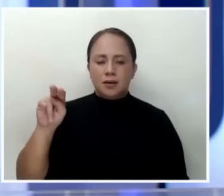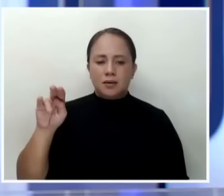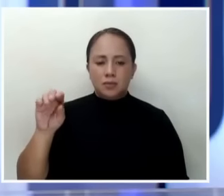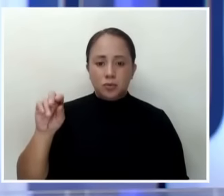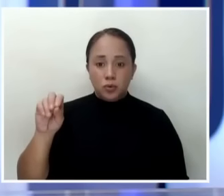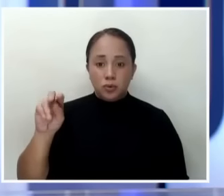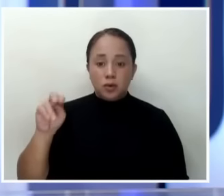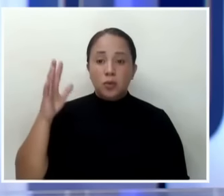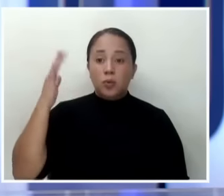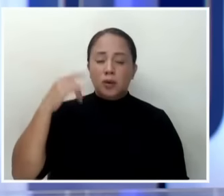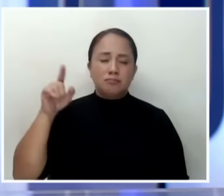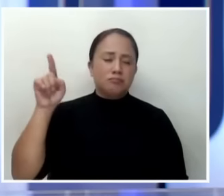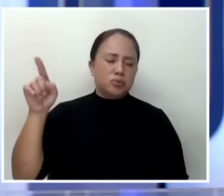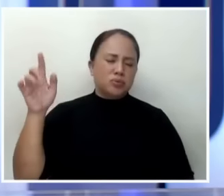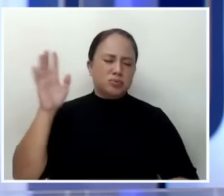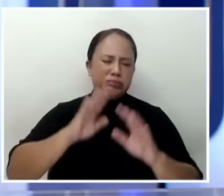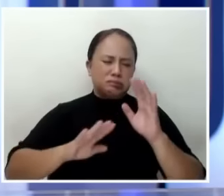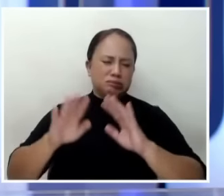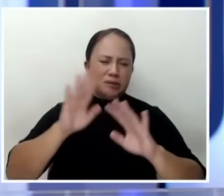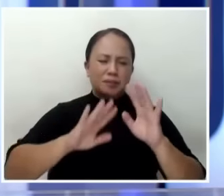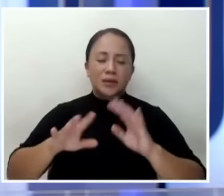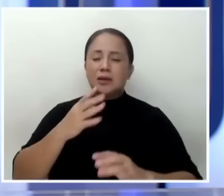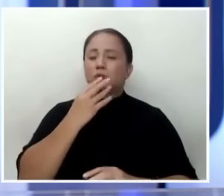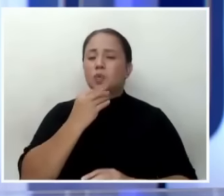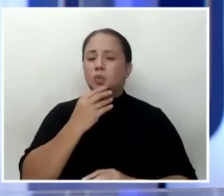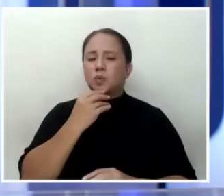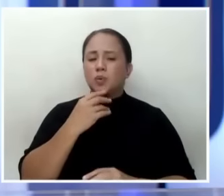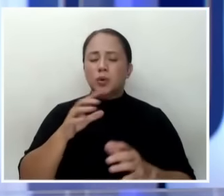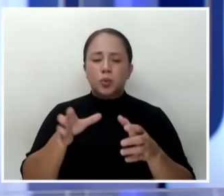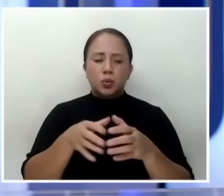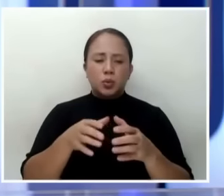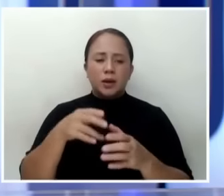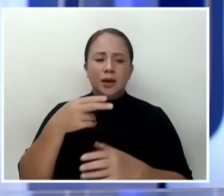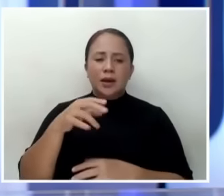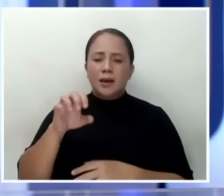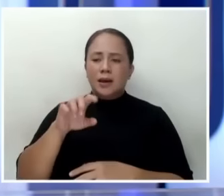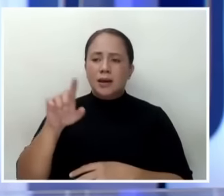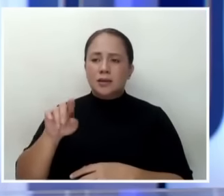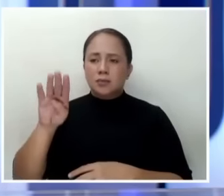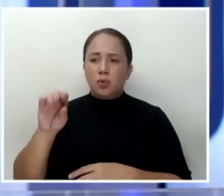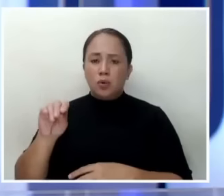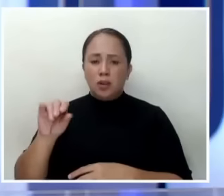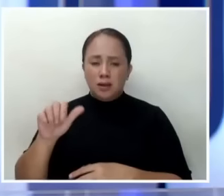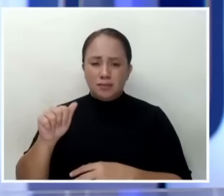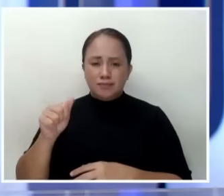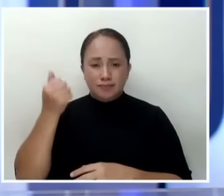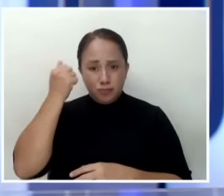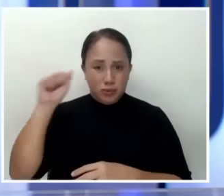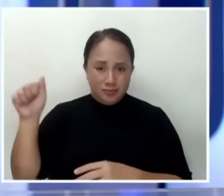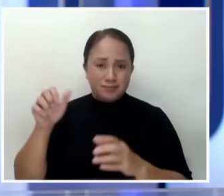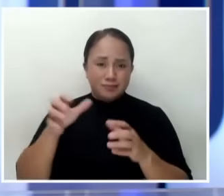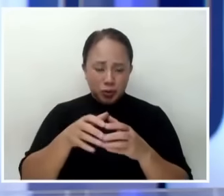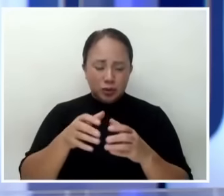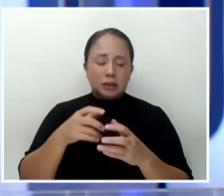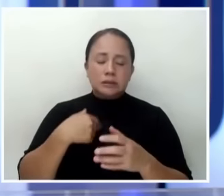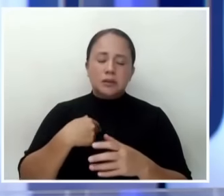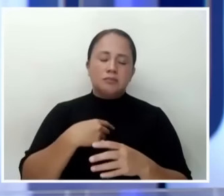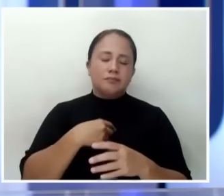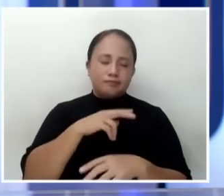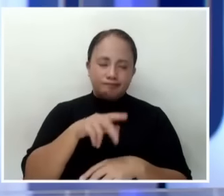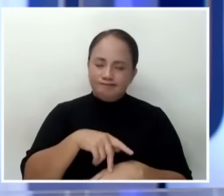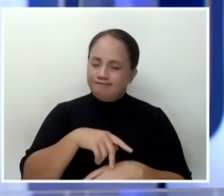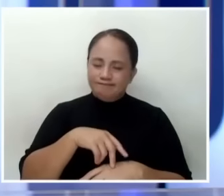na gulo sa pagitan ng Israel at grupong Hezbollah, nakiisa ang Pilipinas sa pagkondena sa